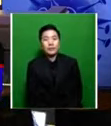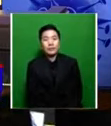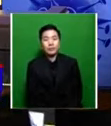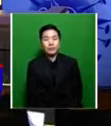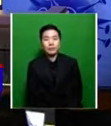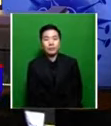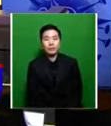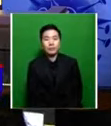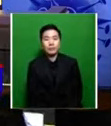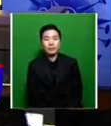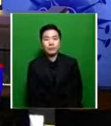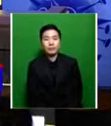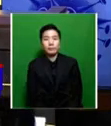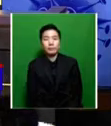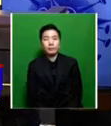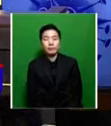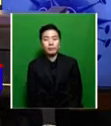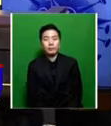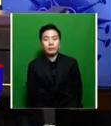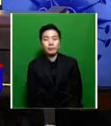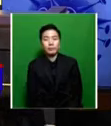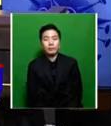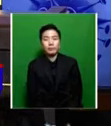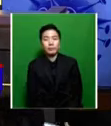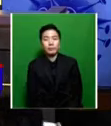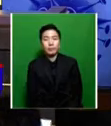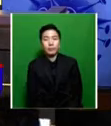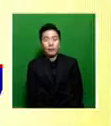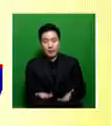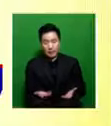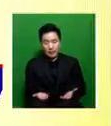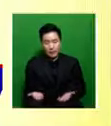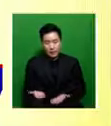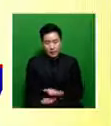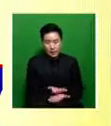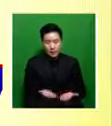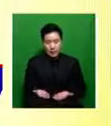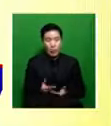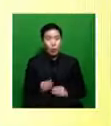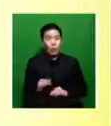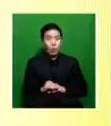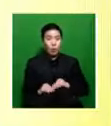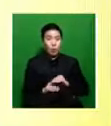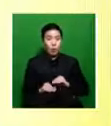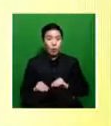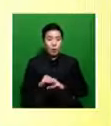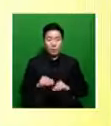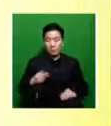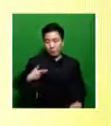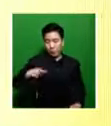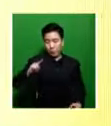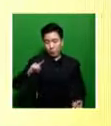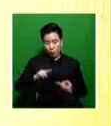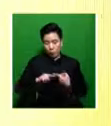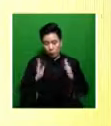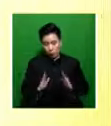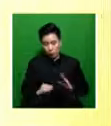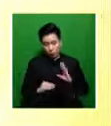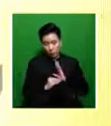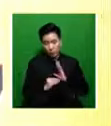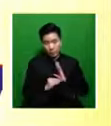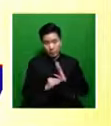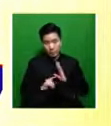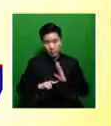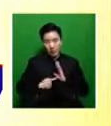ขออนุญาตเรื่องของโครงการวันนี้เป็นวาระผู้พิจารณานะคะที่เป็นโครงการดีๆที่จะเป็นประโยชน์กับพี่น้องกรุงเทพมหานครตั้งแต่